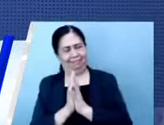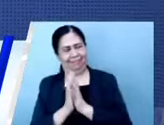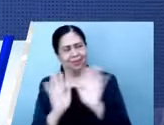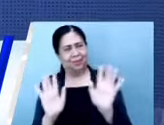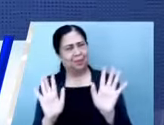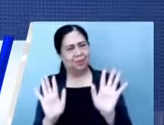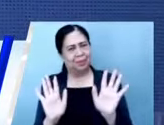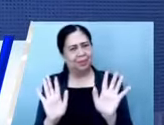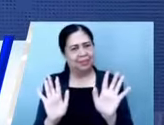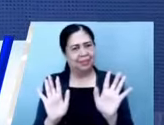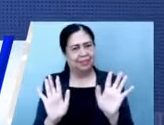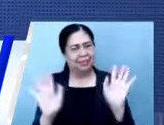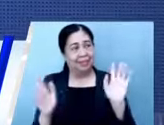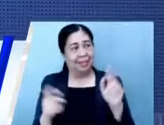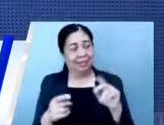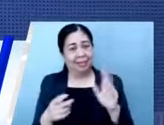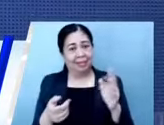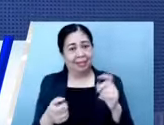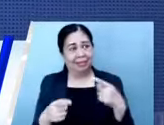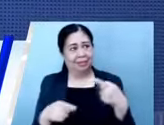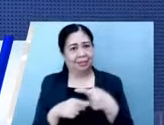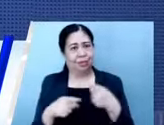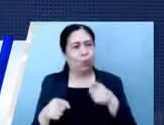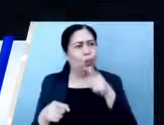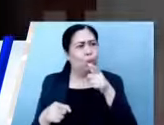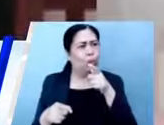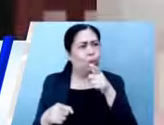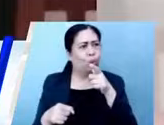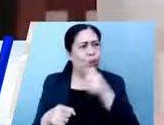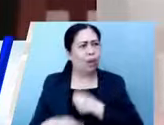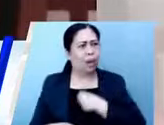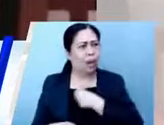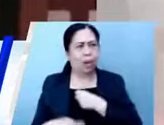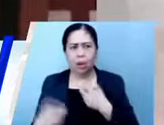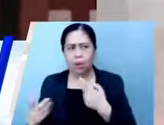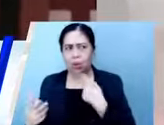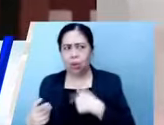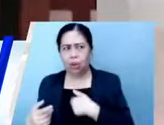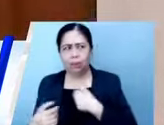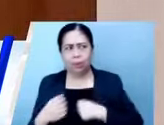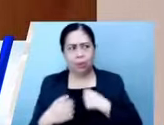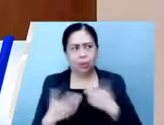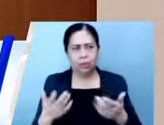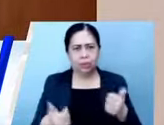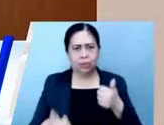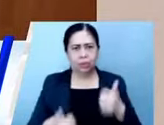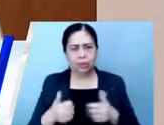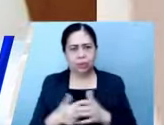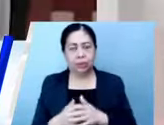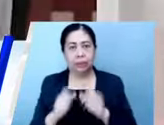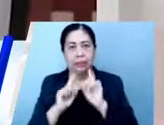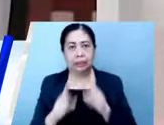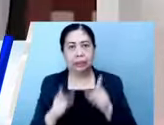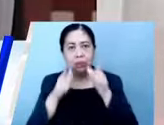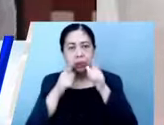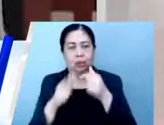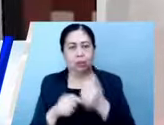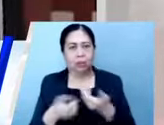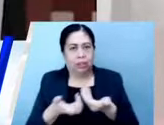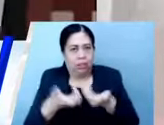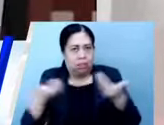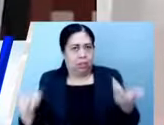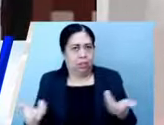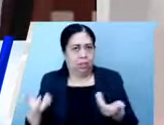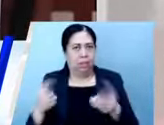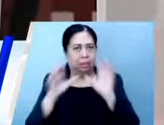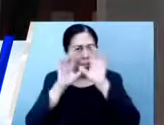that seems a little contrived. No? Who is apologizing to whom now? Sa sagot ng Pangulo, tila inihiwalay niya ang pagiging Pangulo sa pagiging